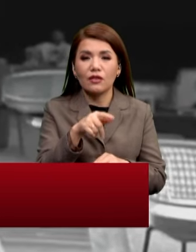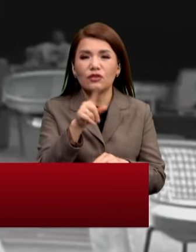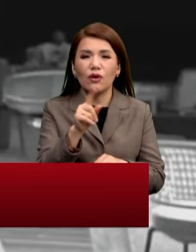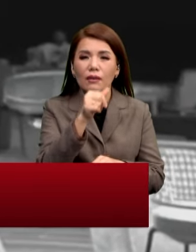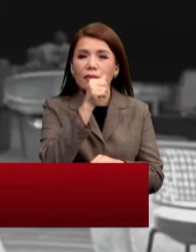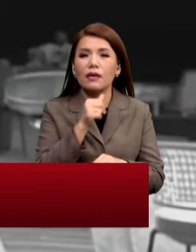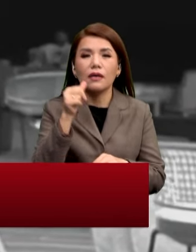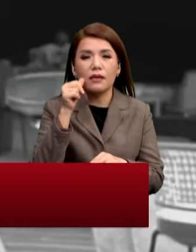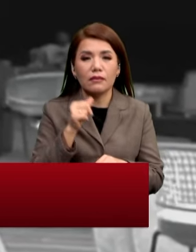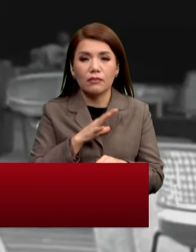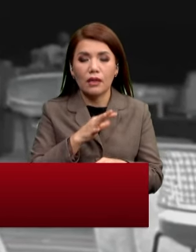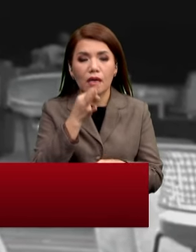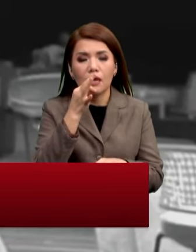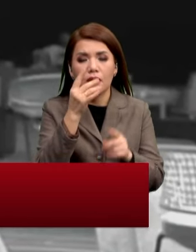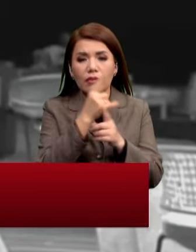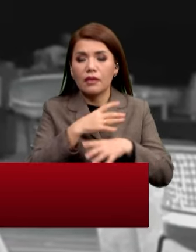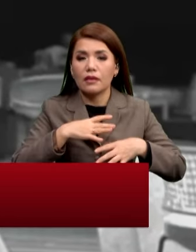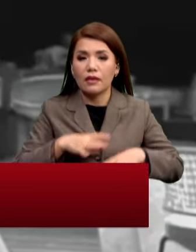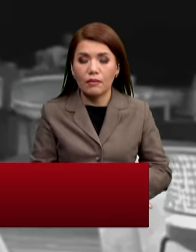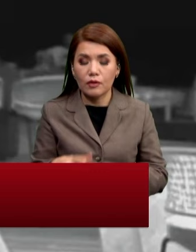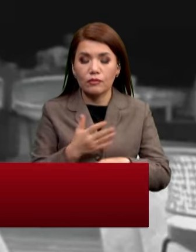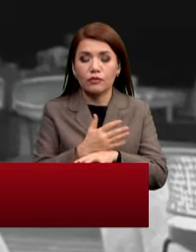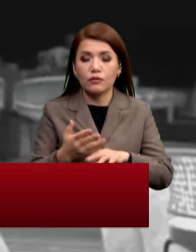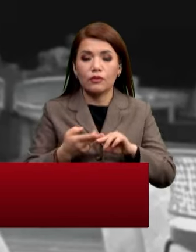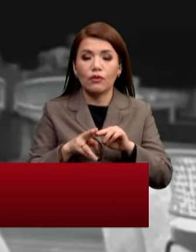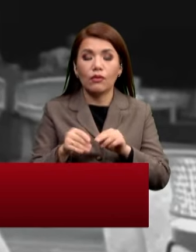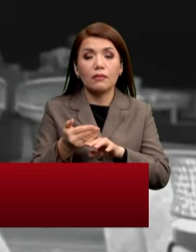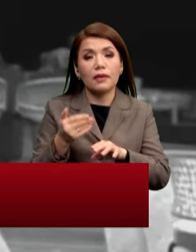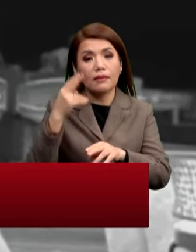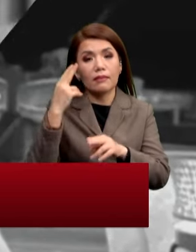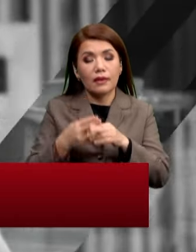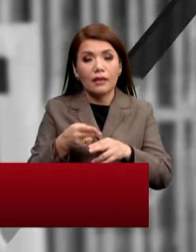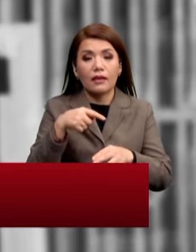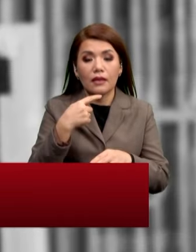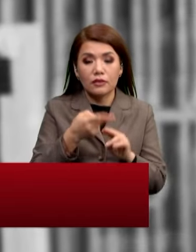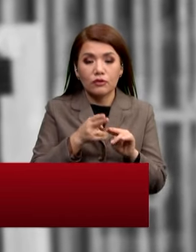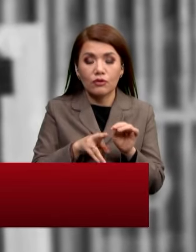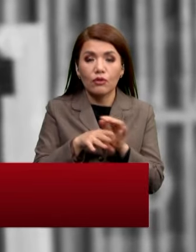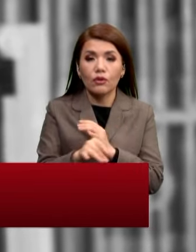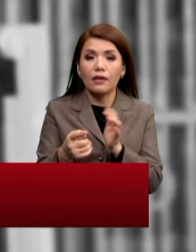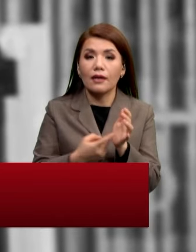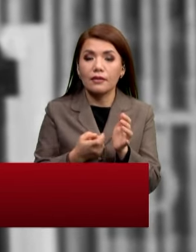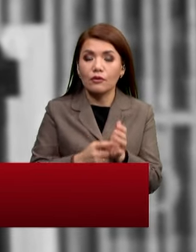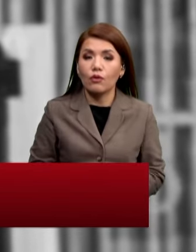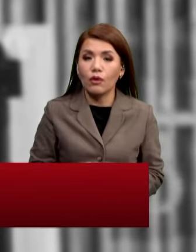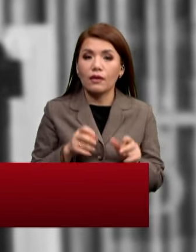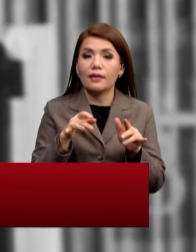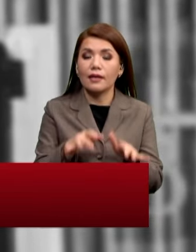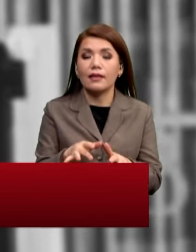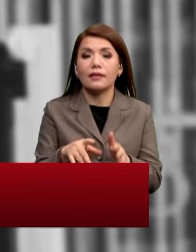и недонесении о преступлении. Ранее сообщалось, что в отношении брата Бишимбаева также расследуется уголовное дело по